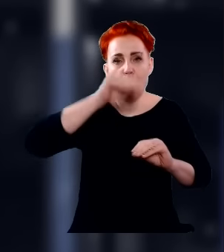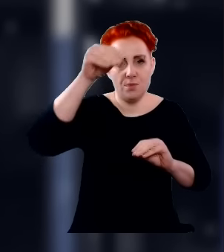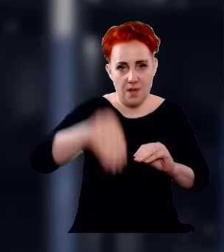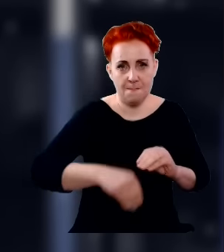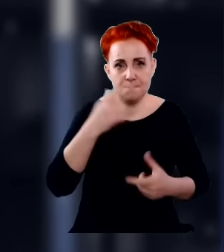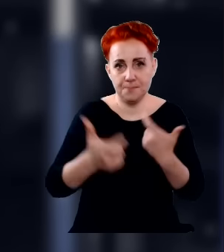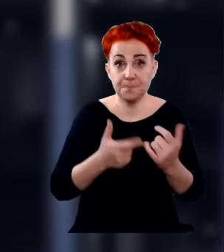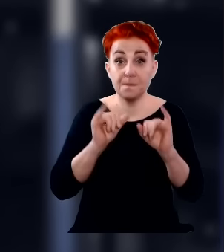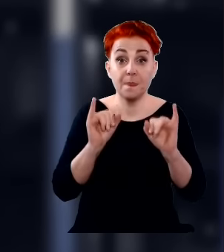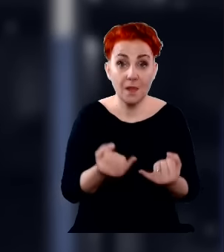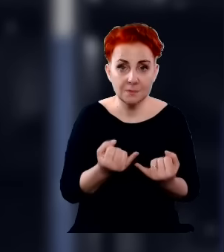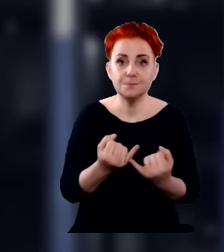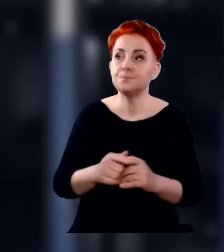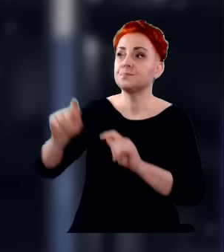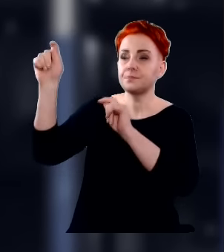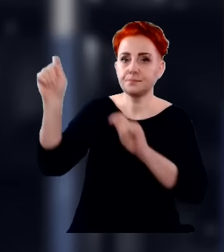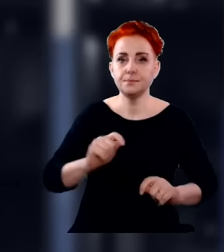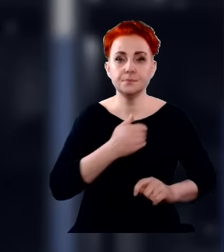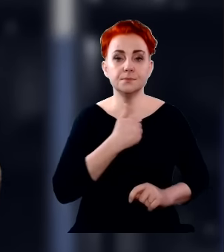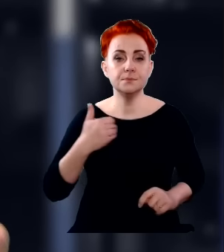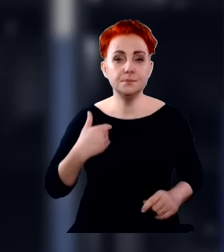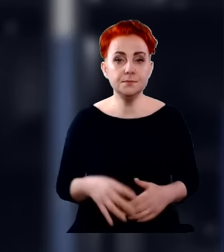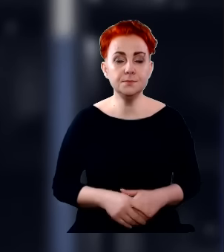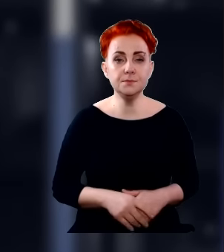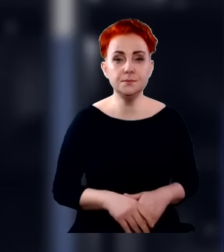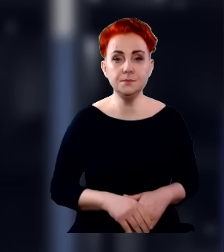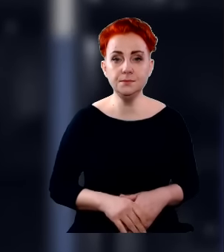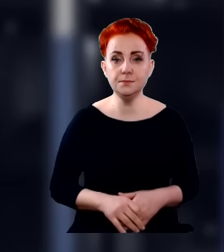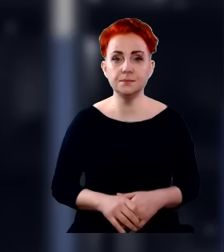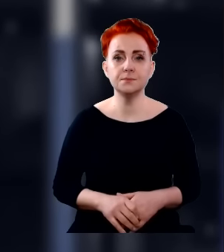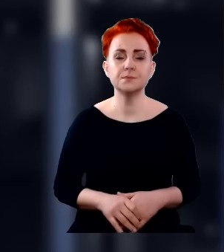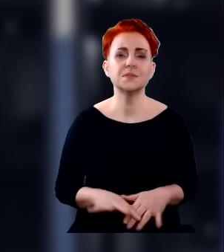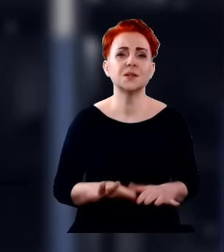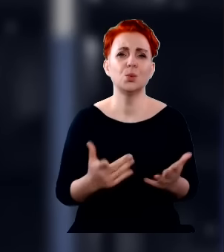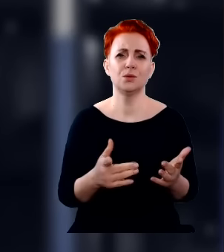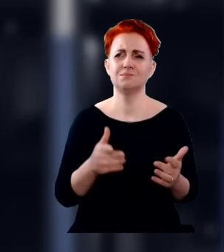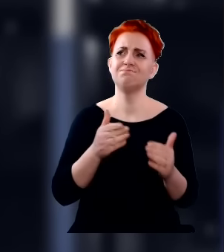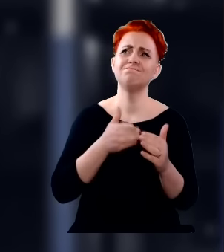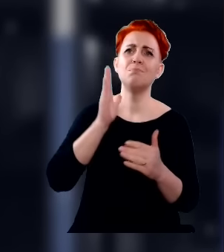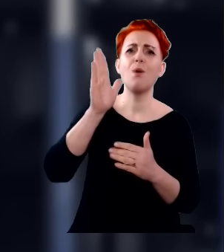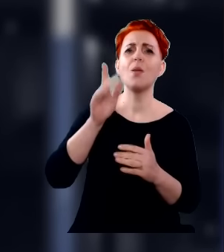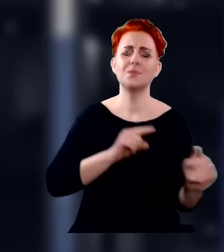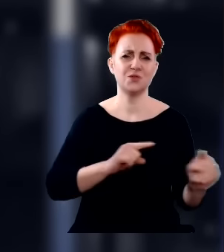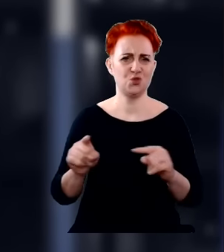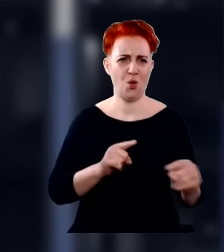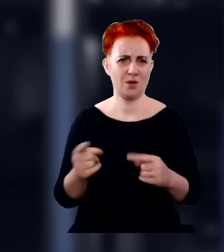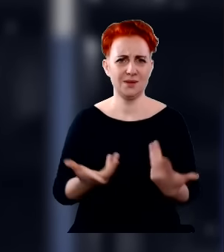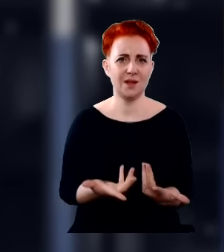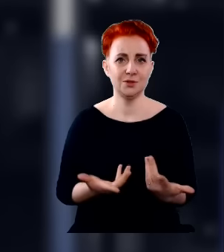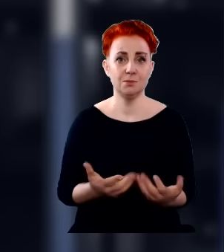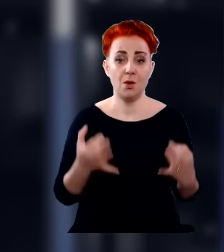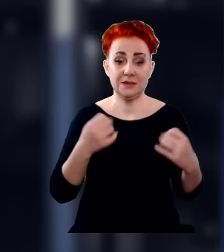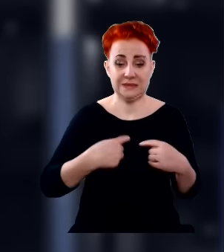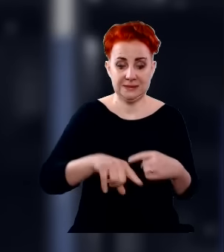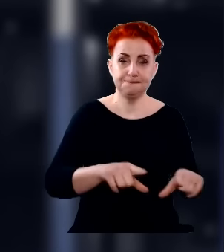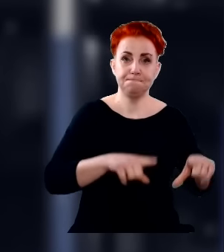już zjedzie do Polski. Co to będzie oznaczało? Bo w gruncie rzeczy przed nami wybory,